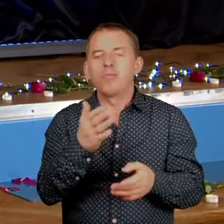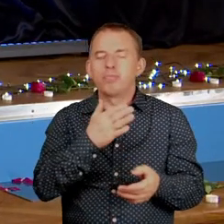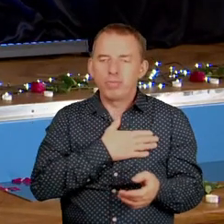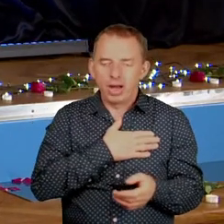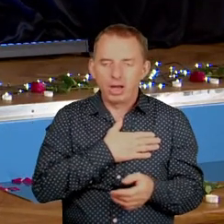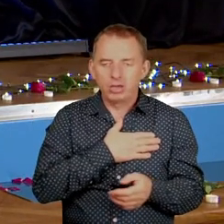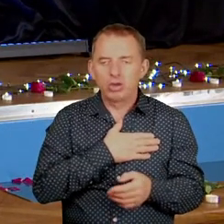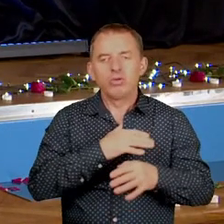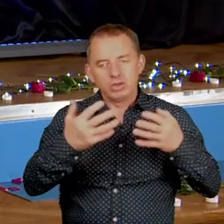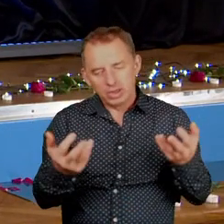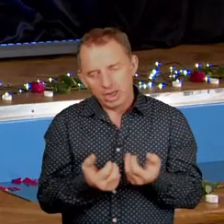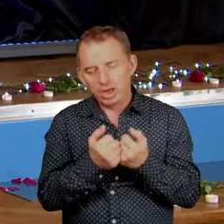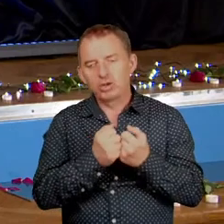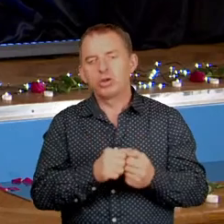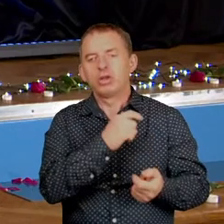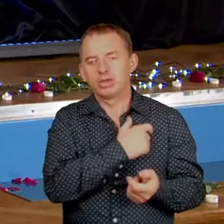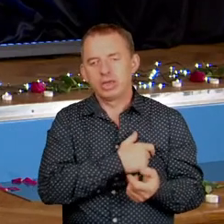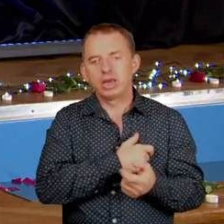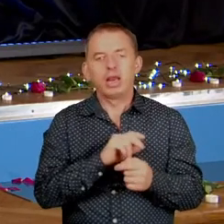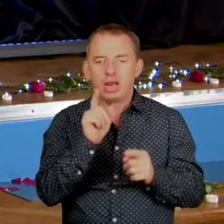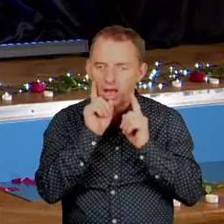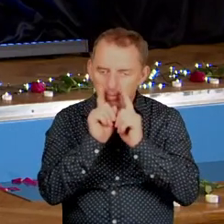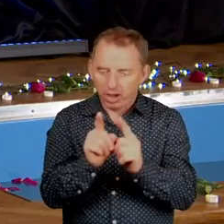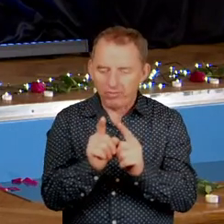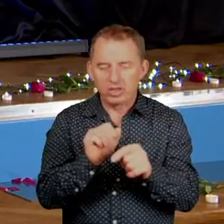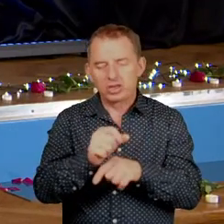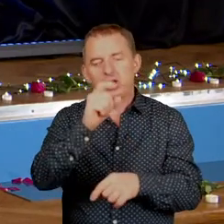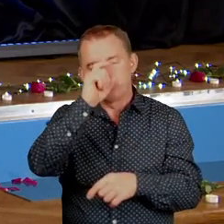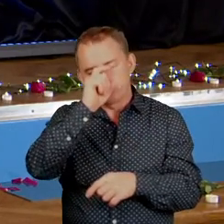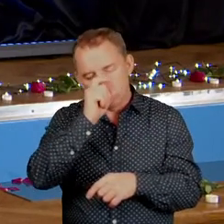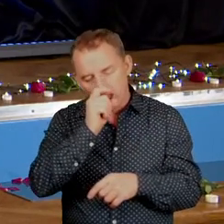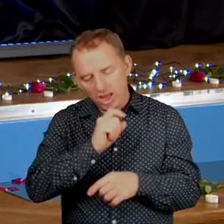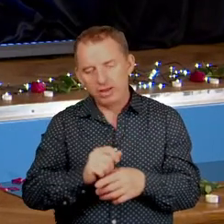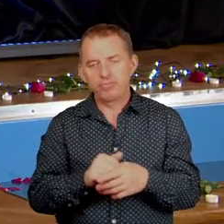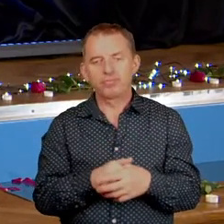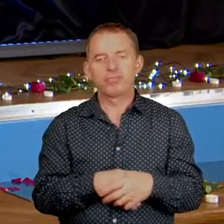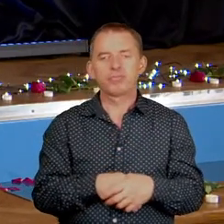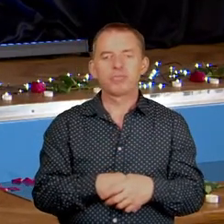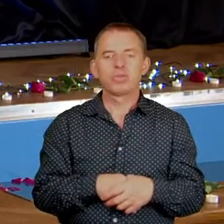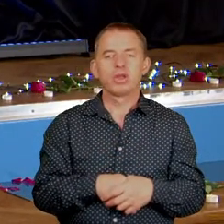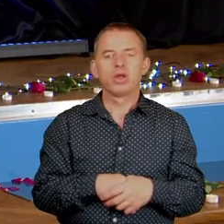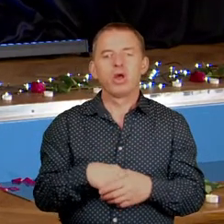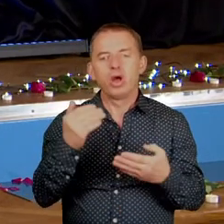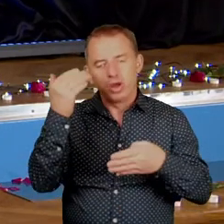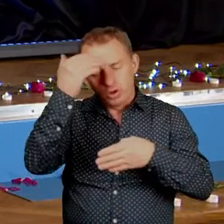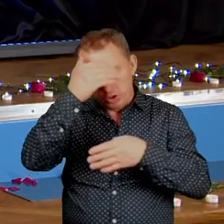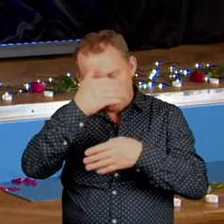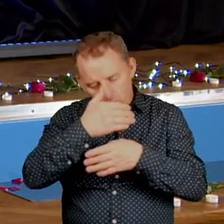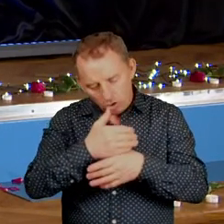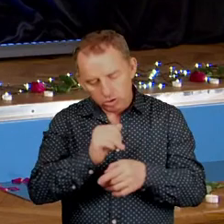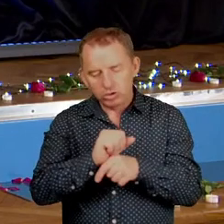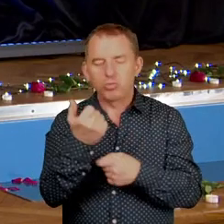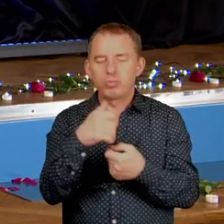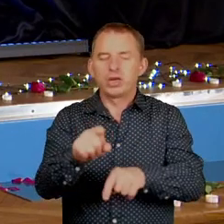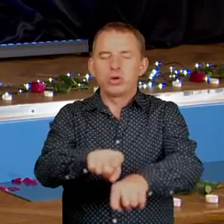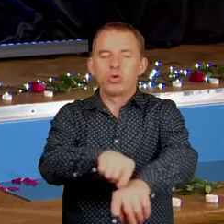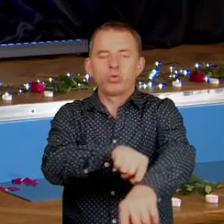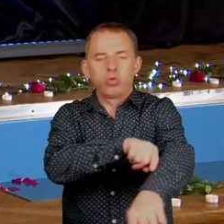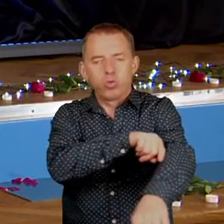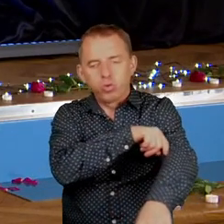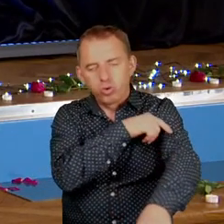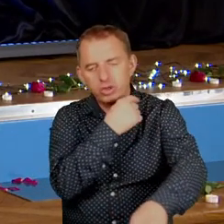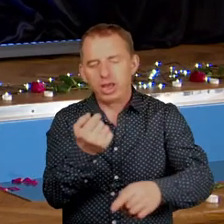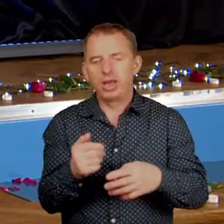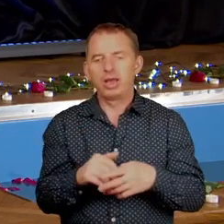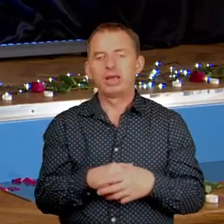days are dark, kiedy jest naprawdę źle, and the nights are long, kiedy noce są bardzo długie, and the circumstances around